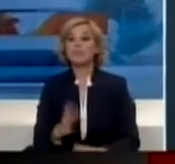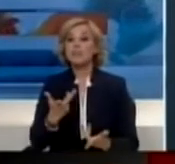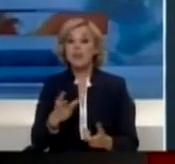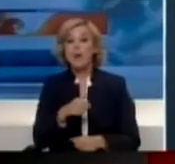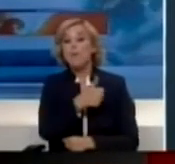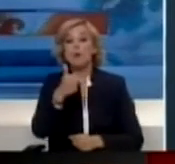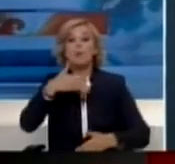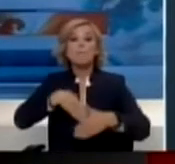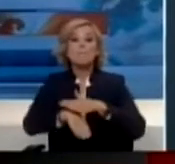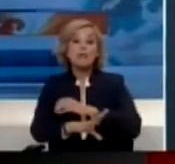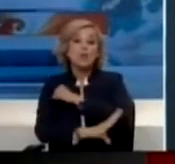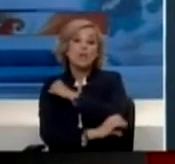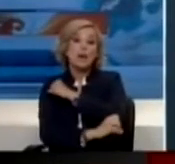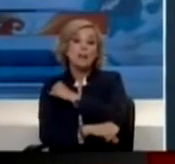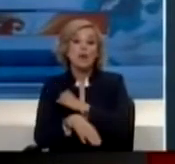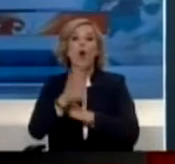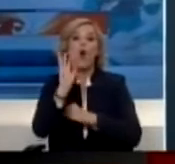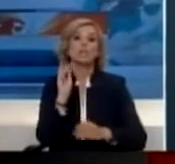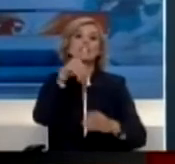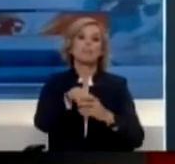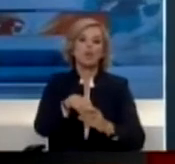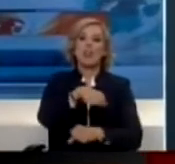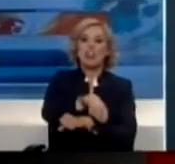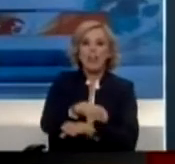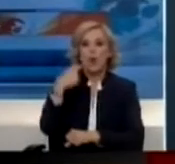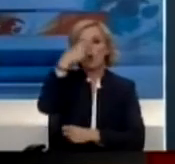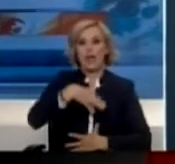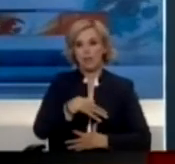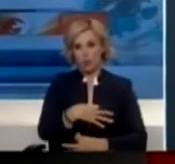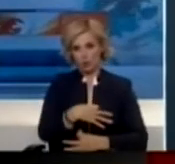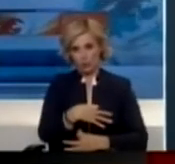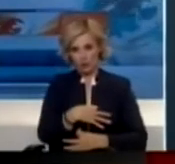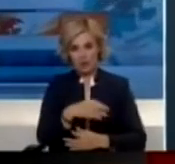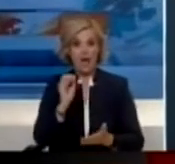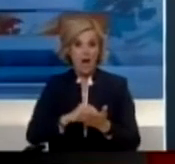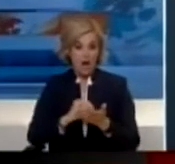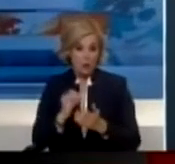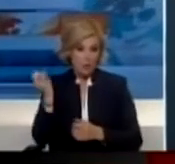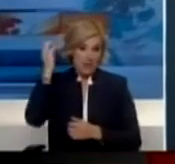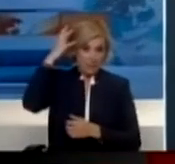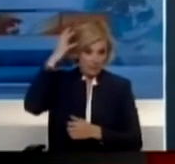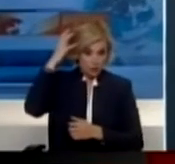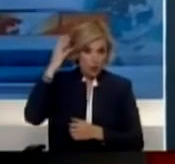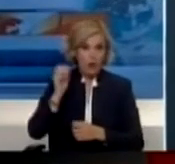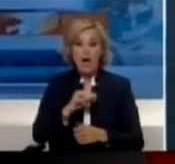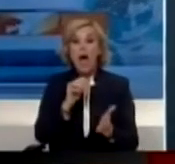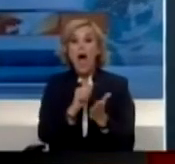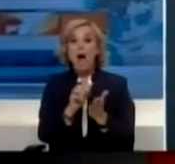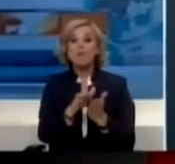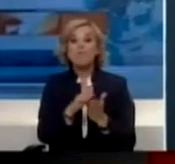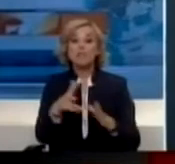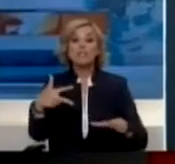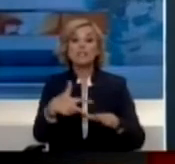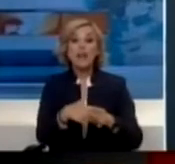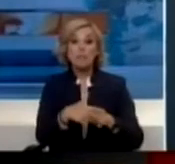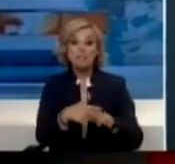γραμματιών, χωρίς τη συμμετοχή των διαδίκων. Θα ήθελα επίσης να υπενθυμίσω ότι για να αποφευθεί ο συνωστισμός στις τράπεζες, οι συντάξεις και αυτό